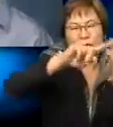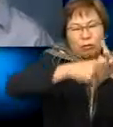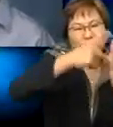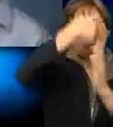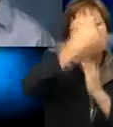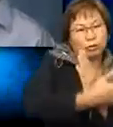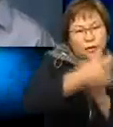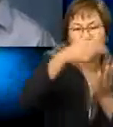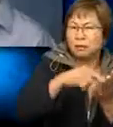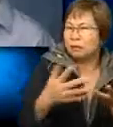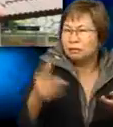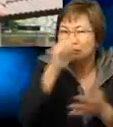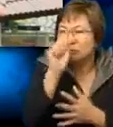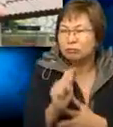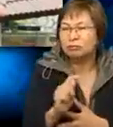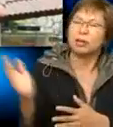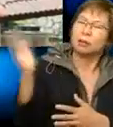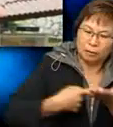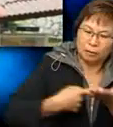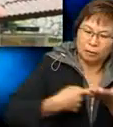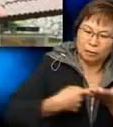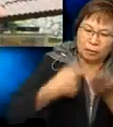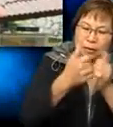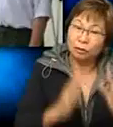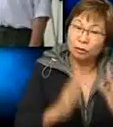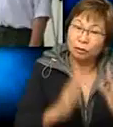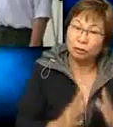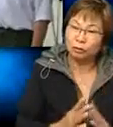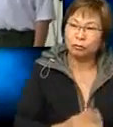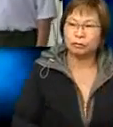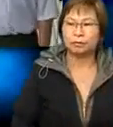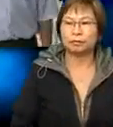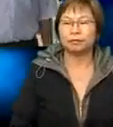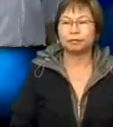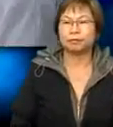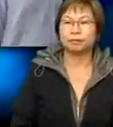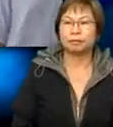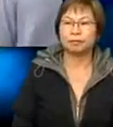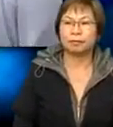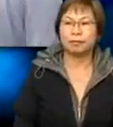nak mulakan projek ini, Adam? Mari kita berbincang dengan cikgu. Mari.